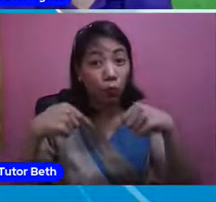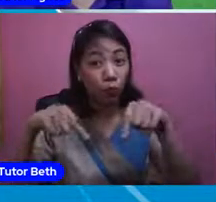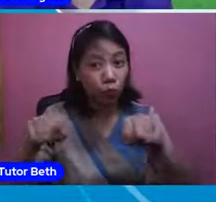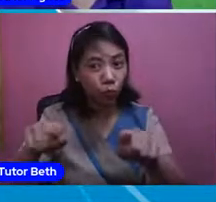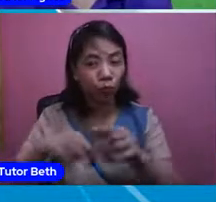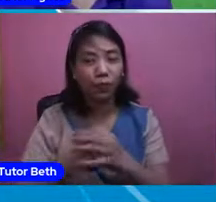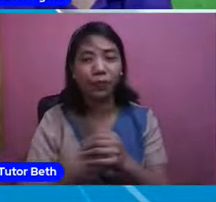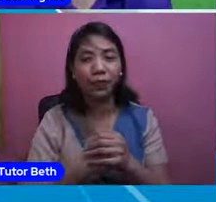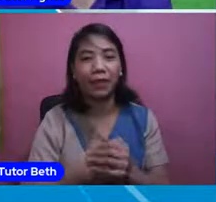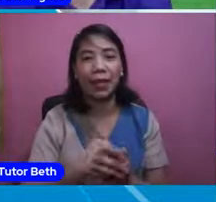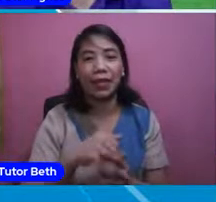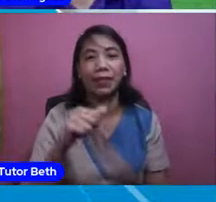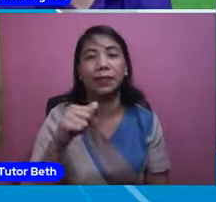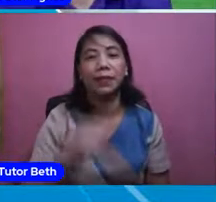aralin.